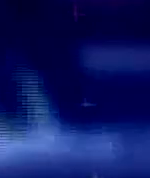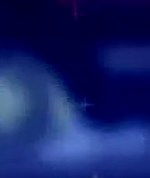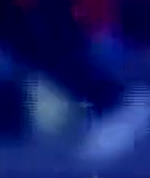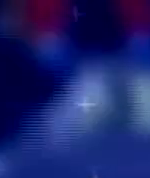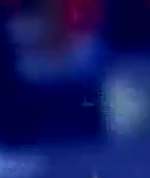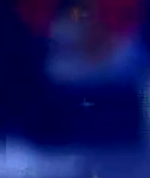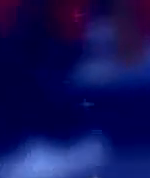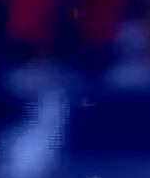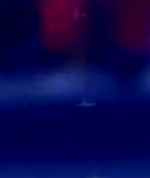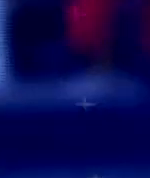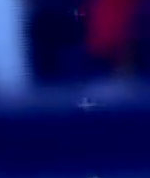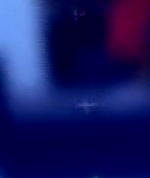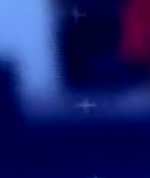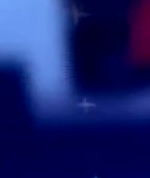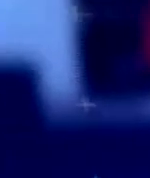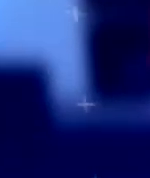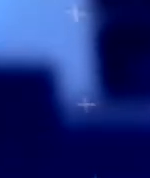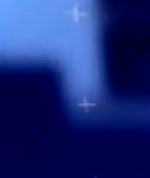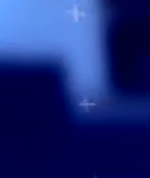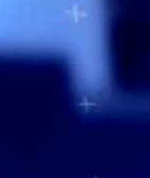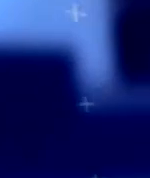Extra special ang tagumpay ng anak ni